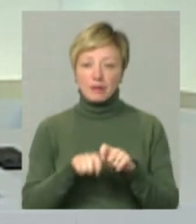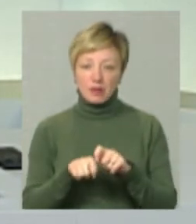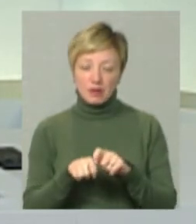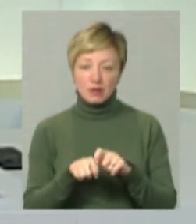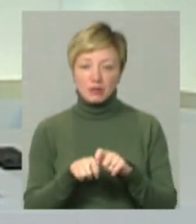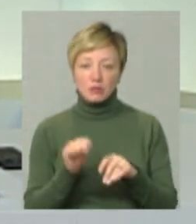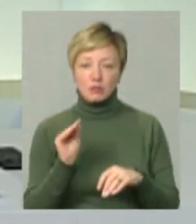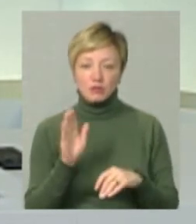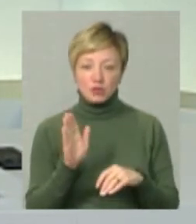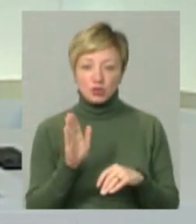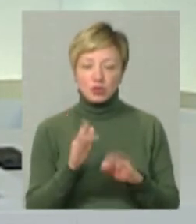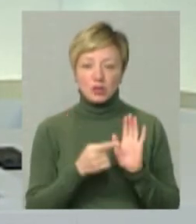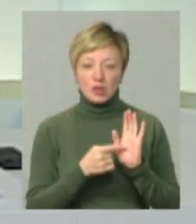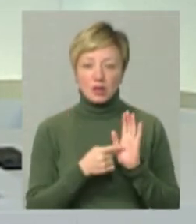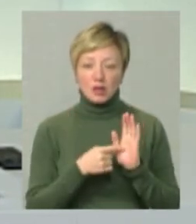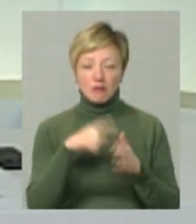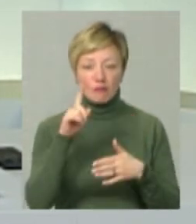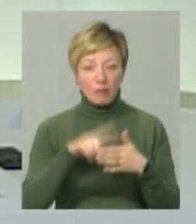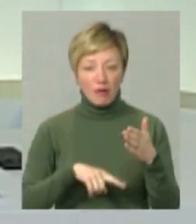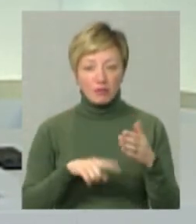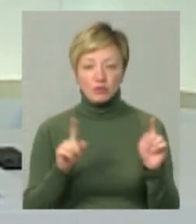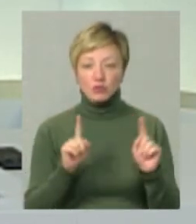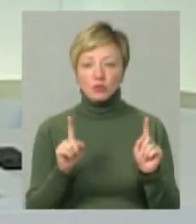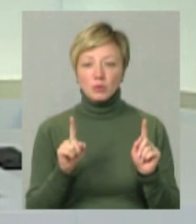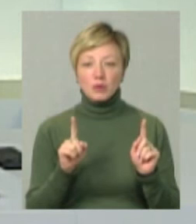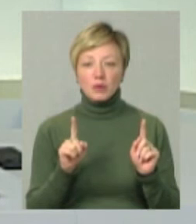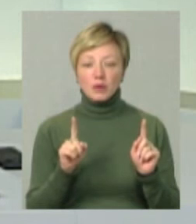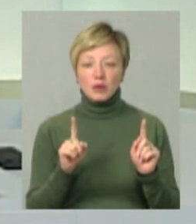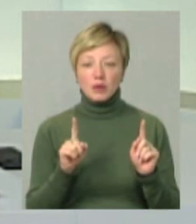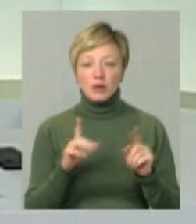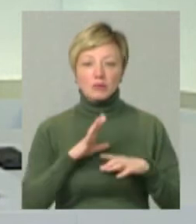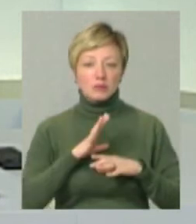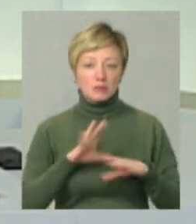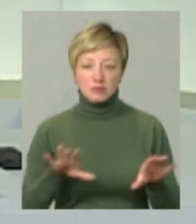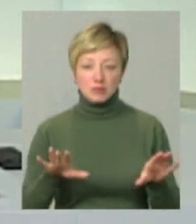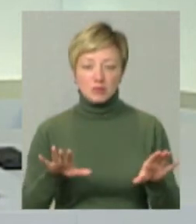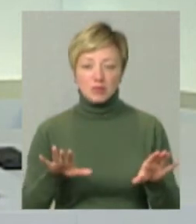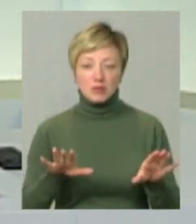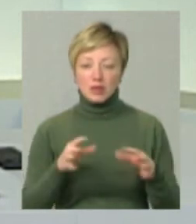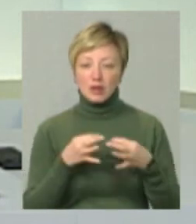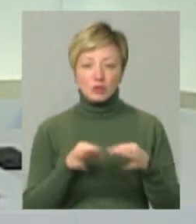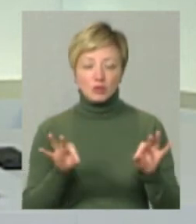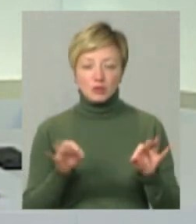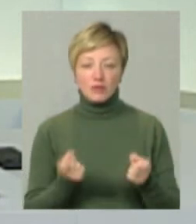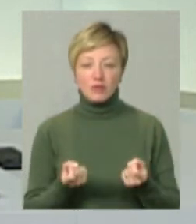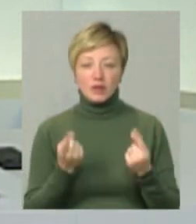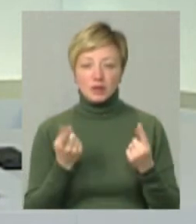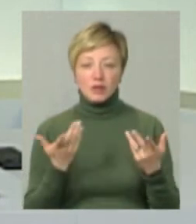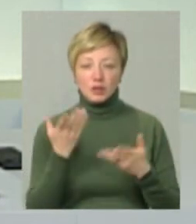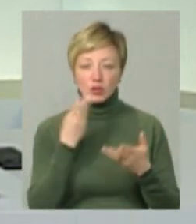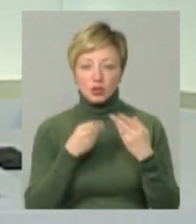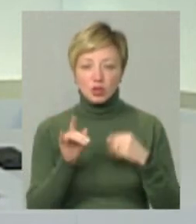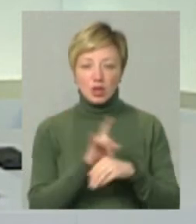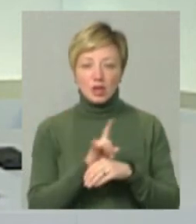перевіряти посвідчення і впевнюватись в тому, щоб уникнути і не допустити виникнення